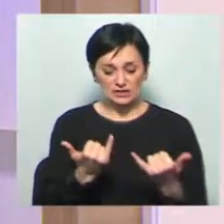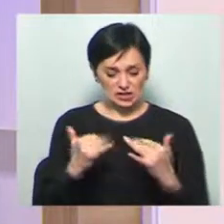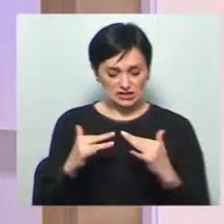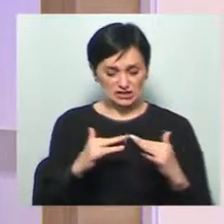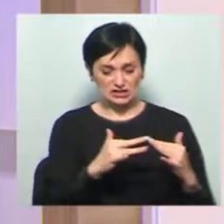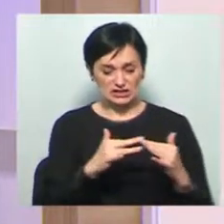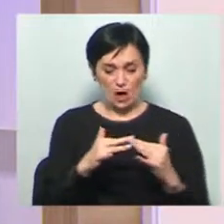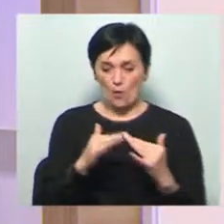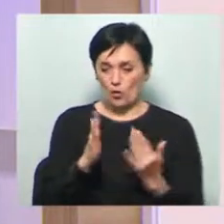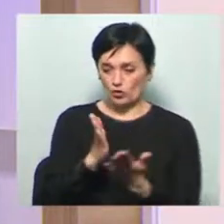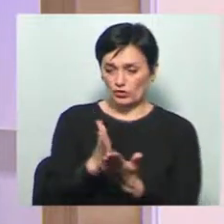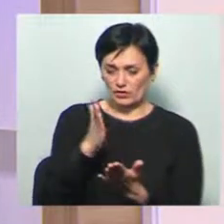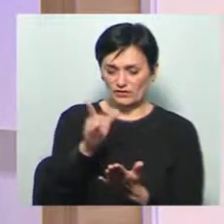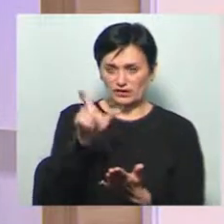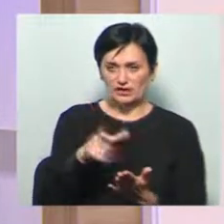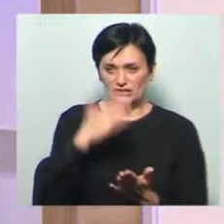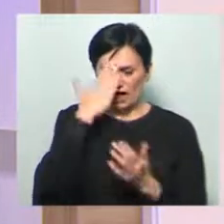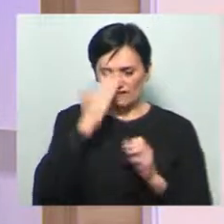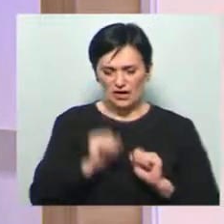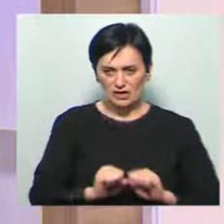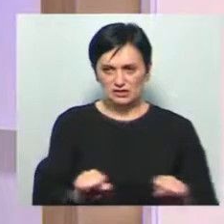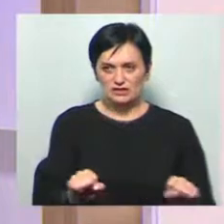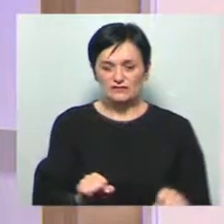ვითარებაში მყოფი ადამიანების თავგანწირვას.